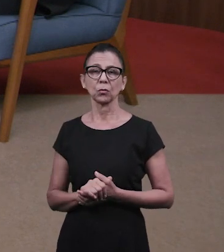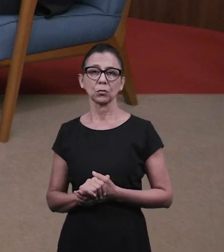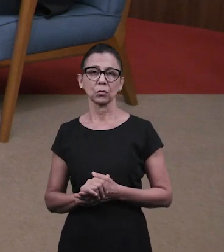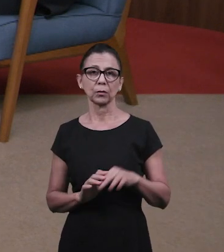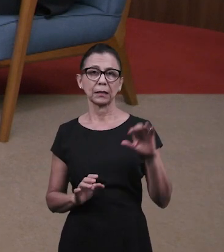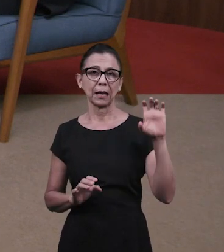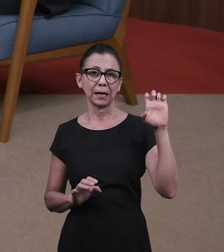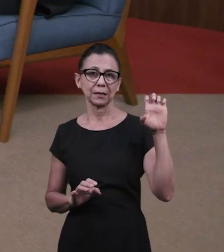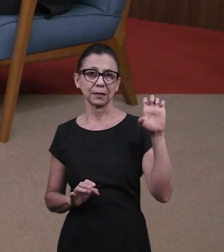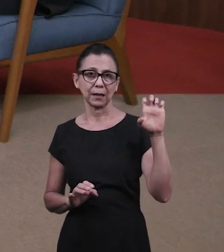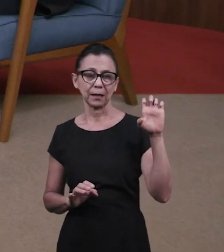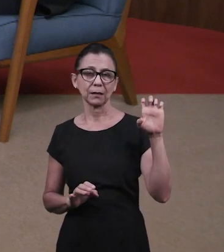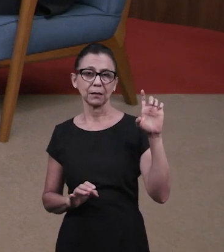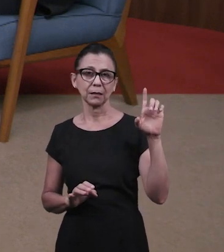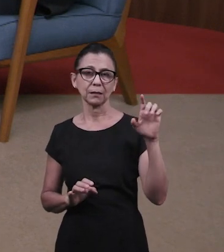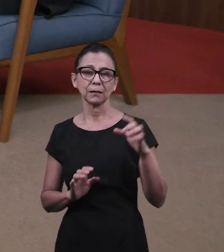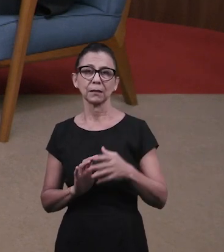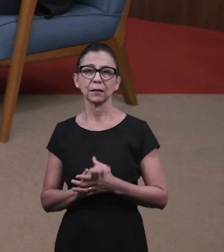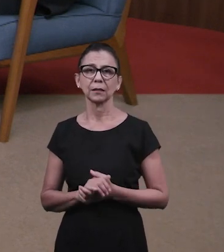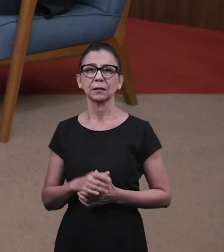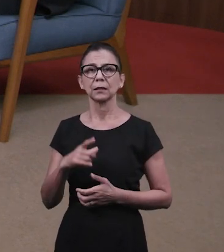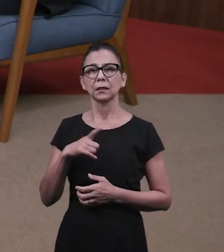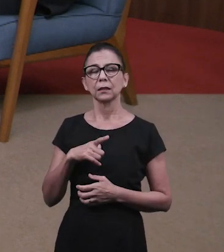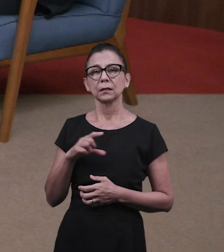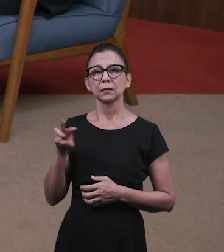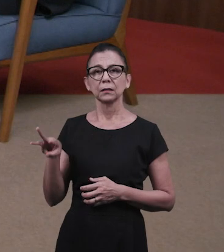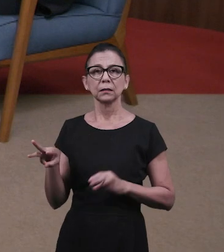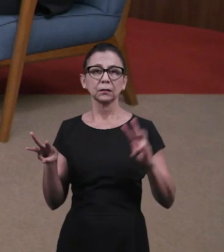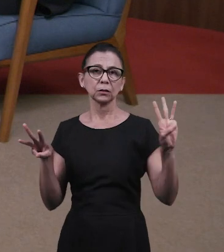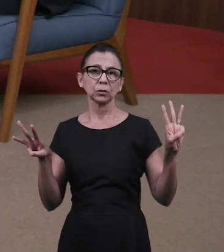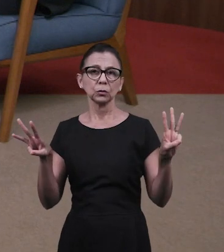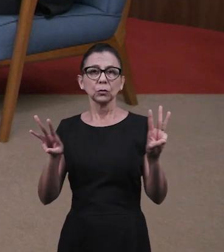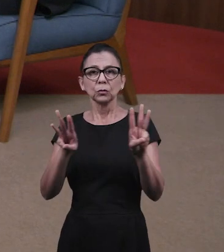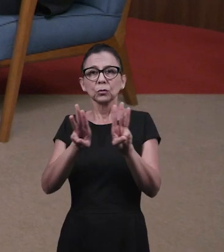livré qui grandissent encore ensemble.